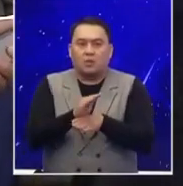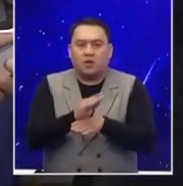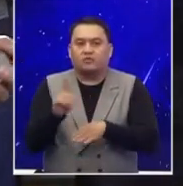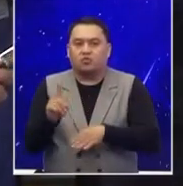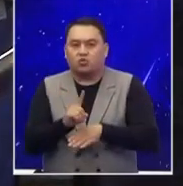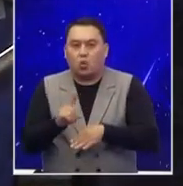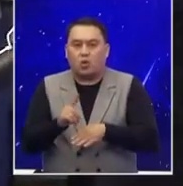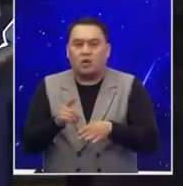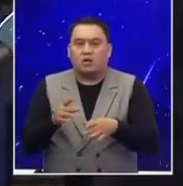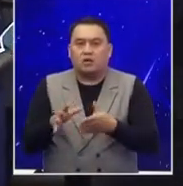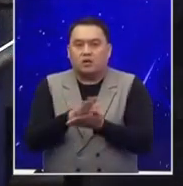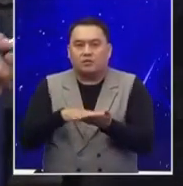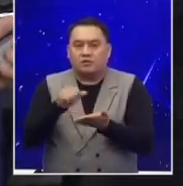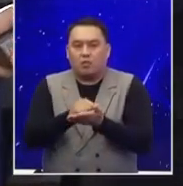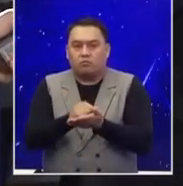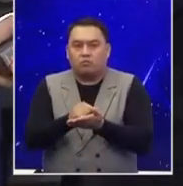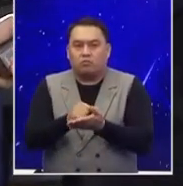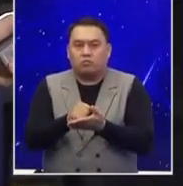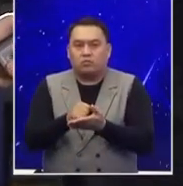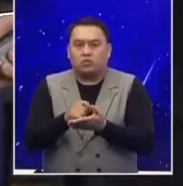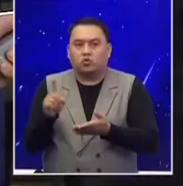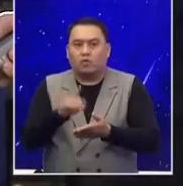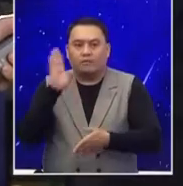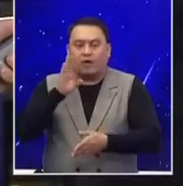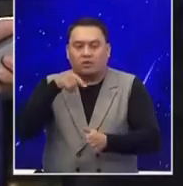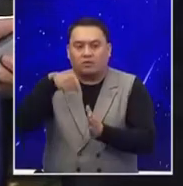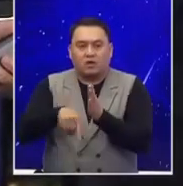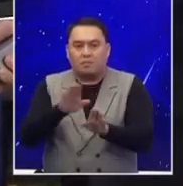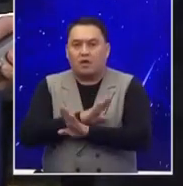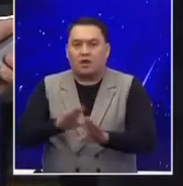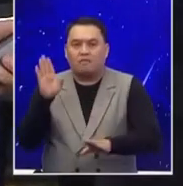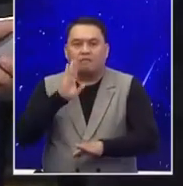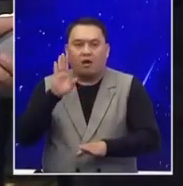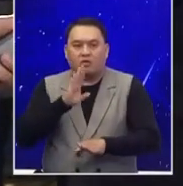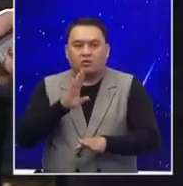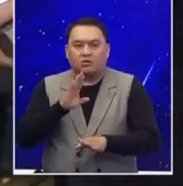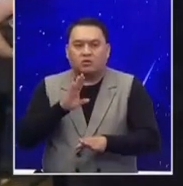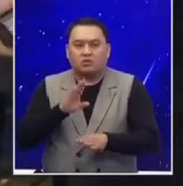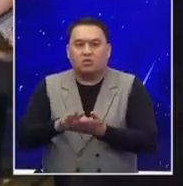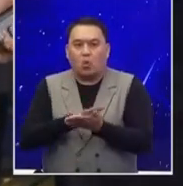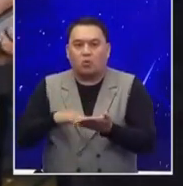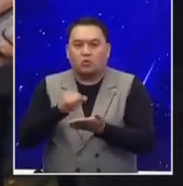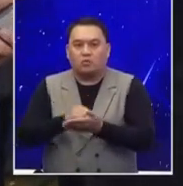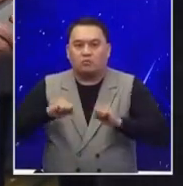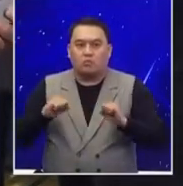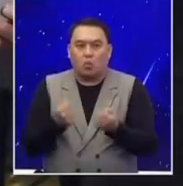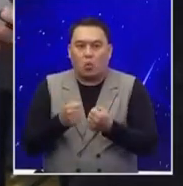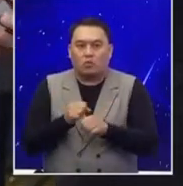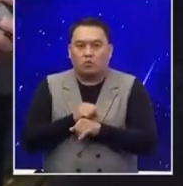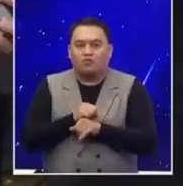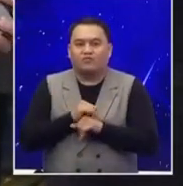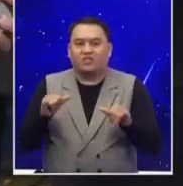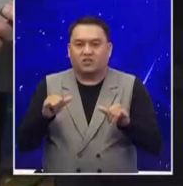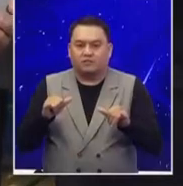что ликвидировать пористость, что вода туда не входила. Вода имеет свойство, когда мерзнет, он начинает